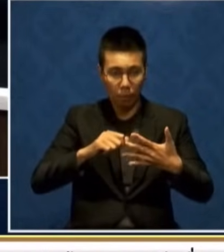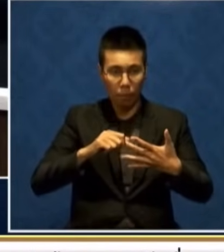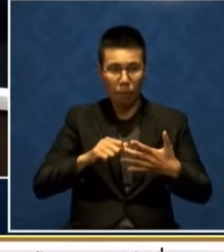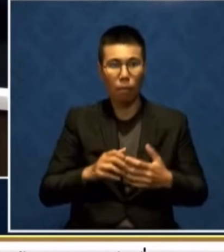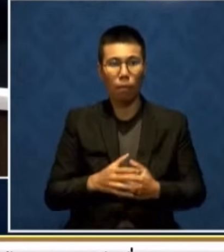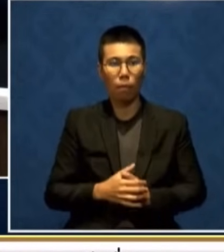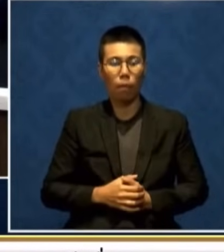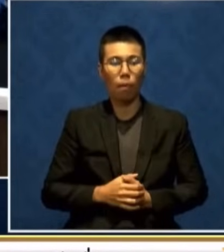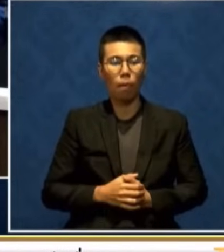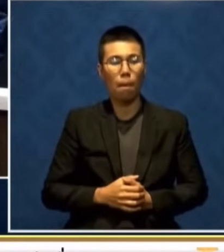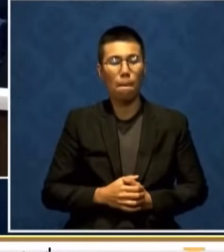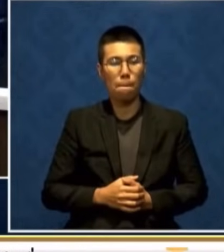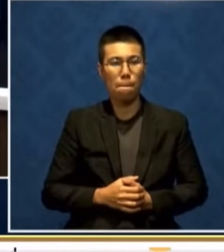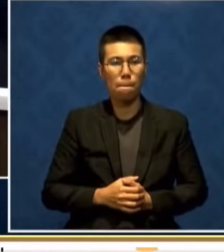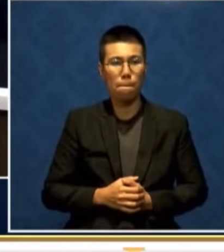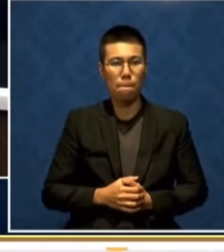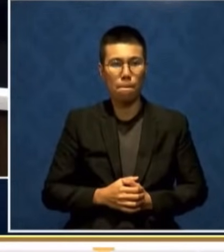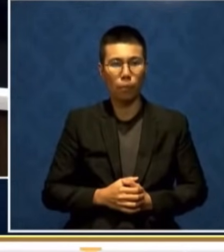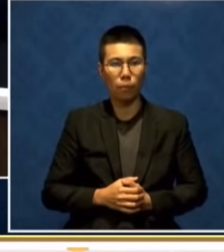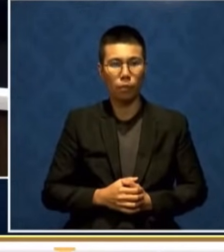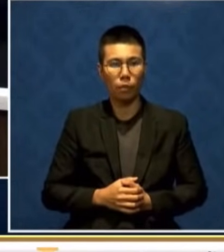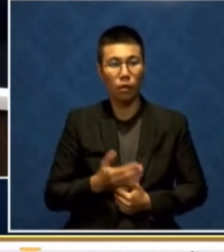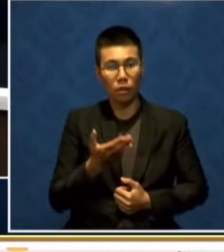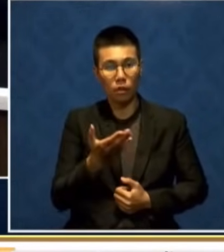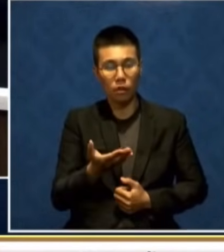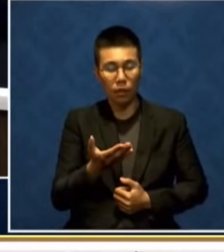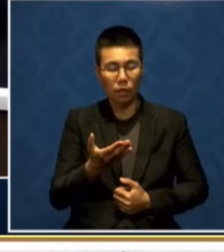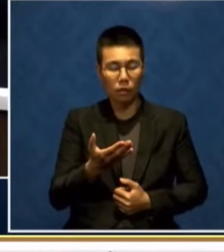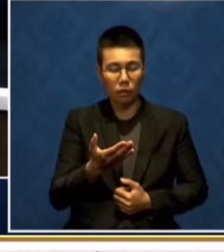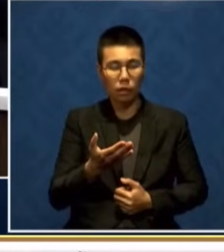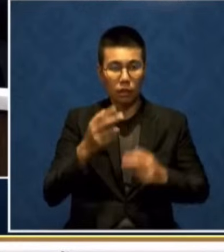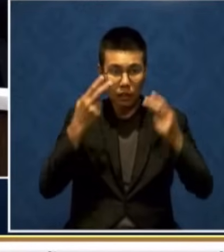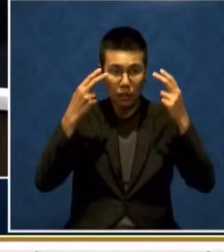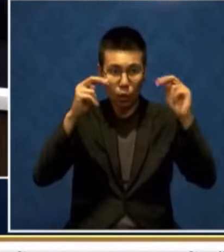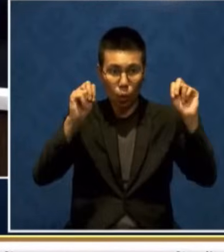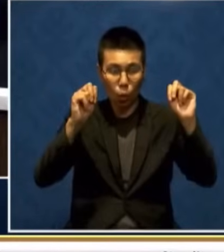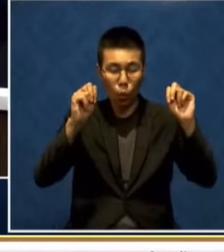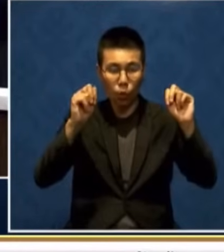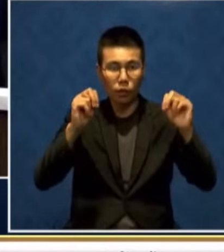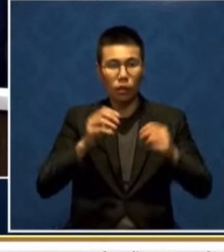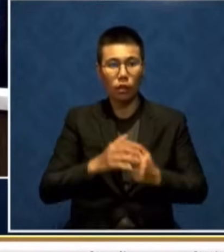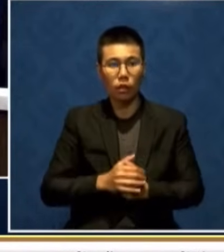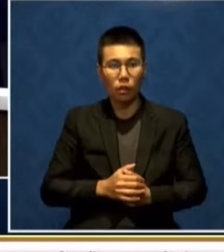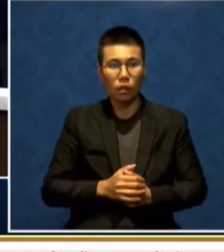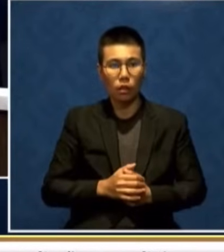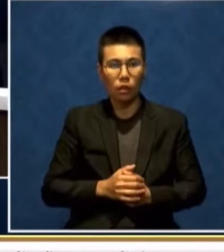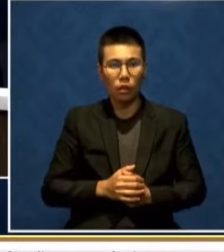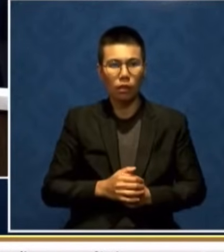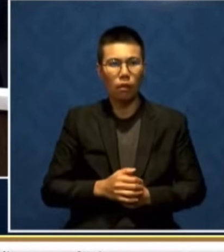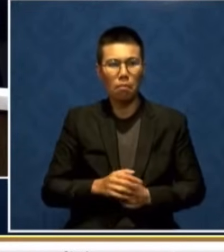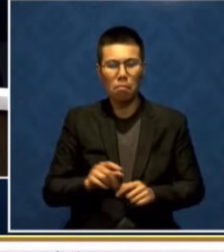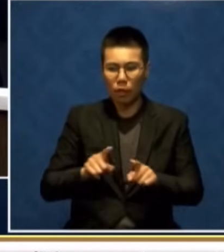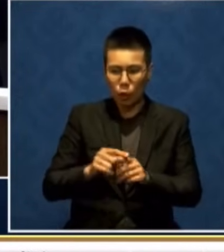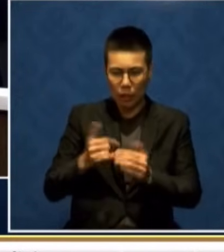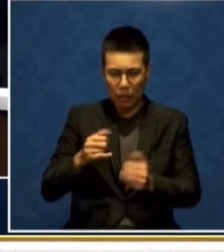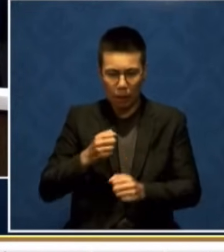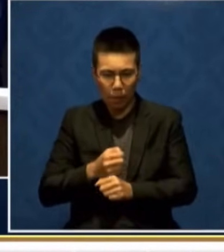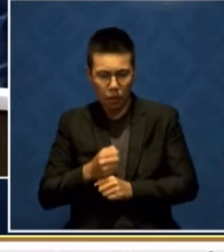ครับท่านนายกต้องอย่าทำให้ตำรวจหิวครับ